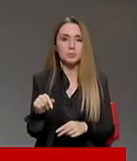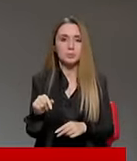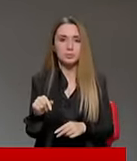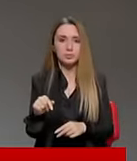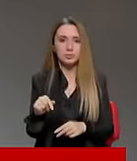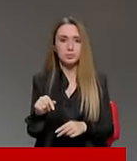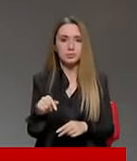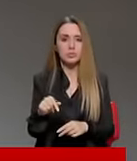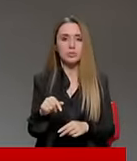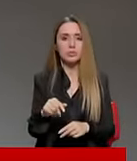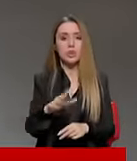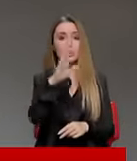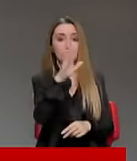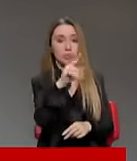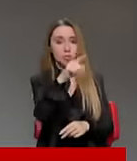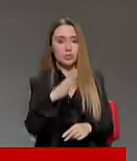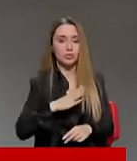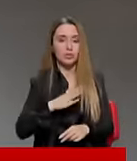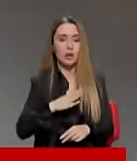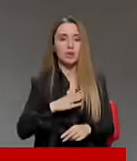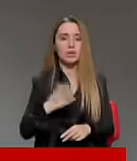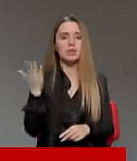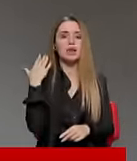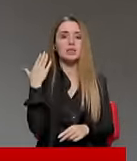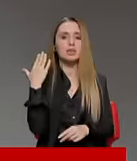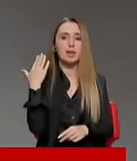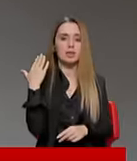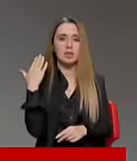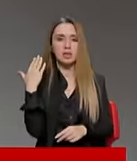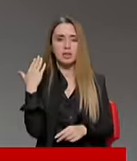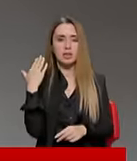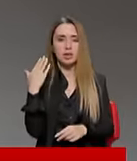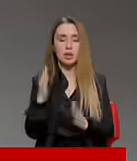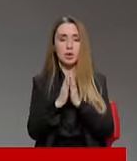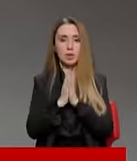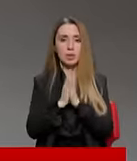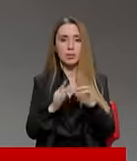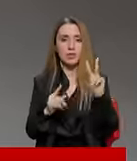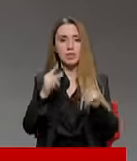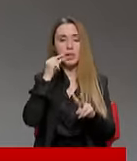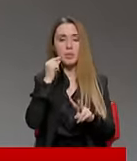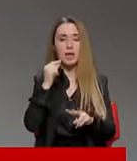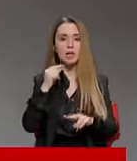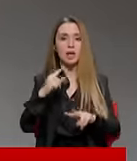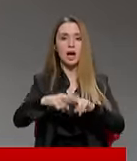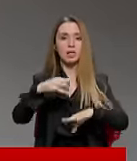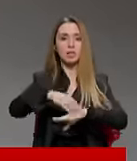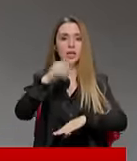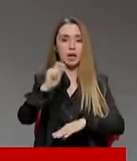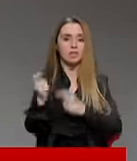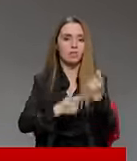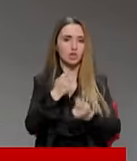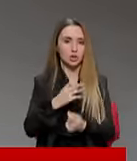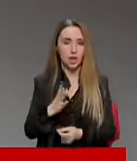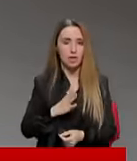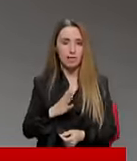çıkışlar Yokuşu ve zamanında altın Bey'in Eee Pardon Veysel Bey'in Altındağ'da yaptığı çalışmalar